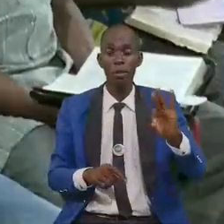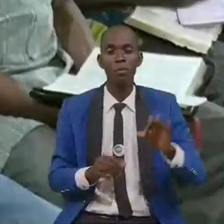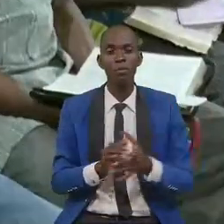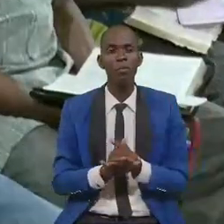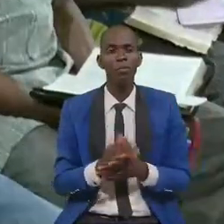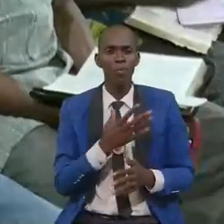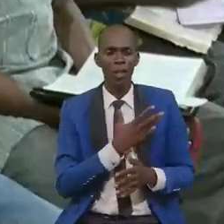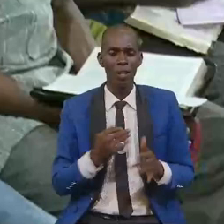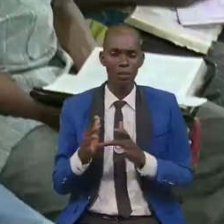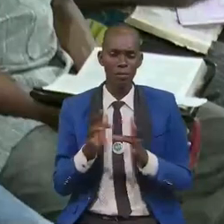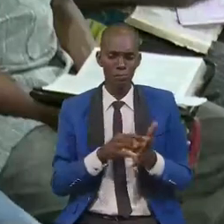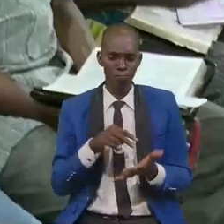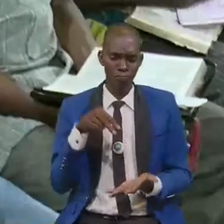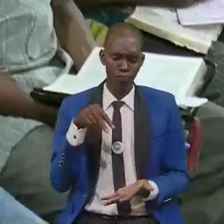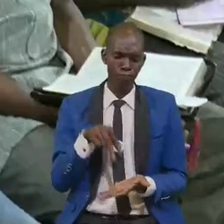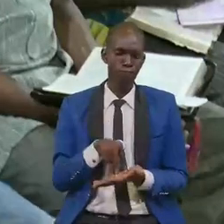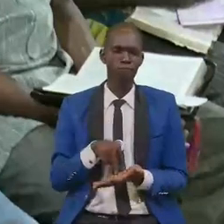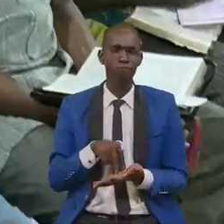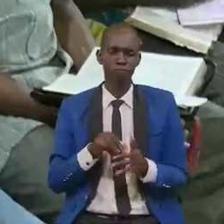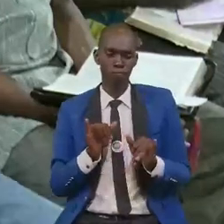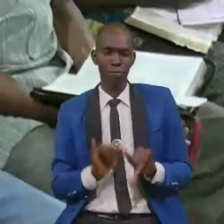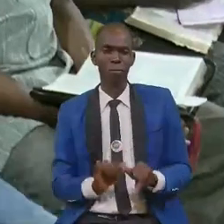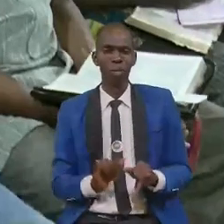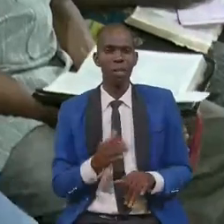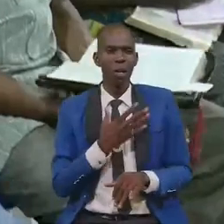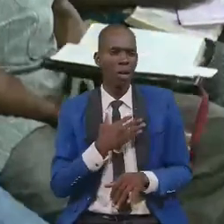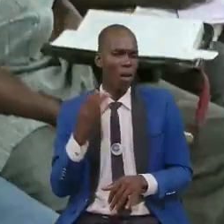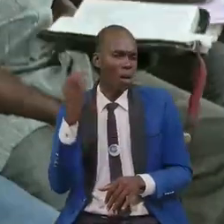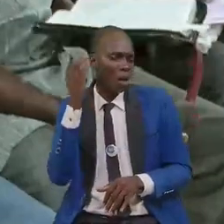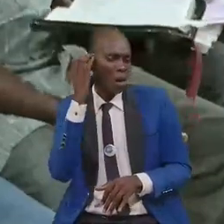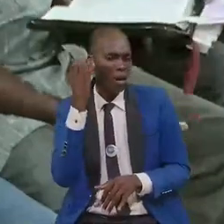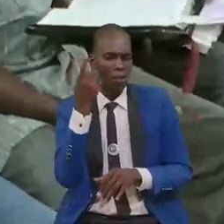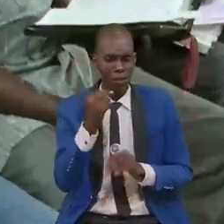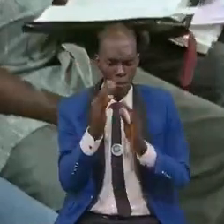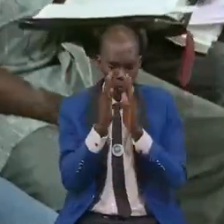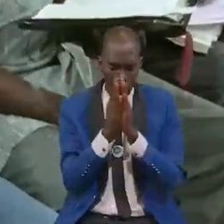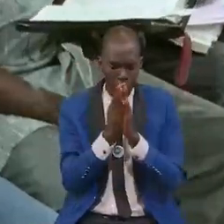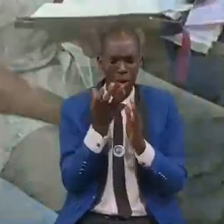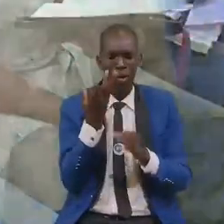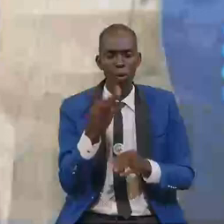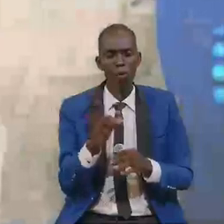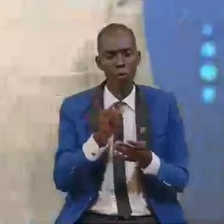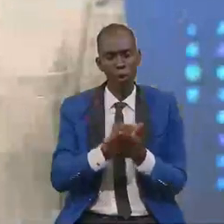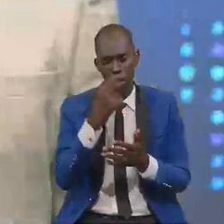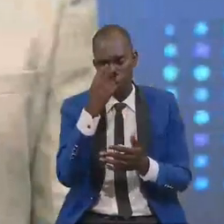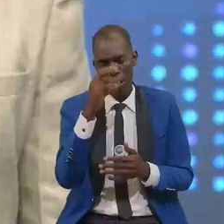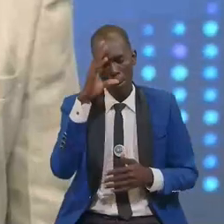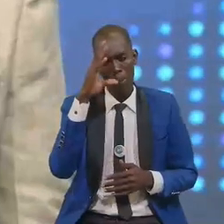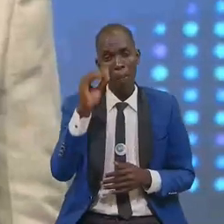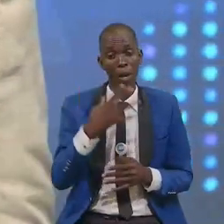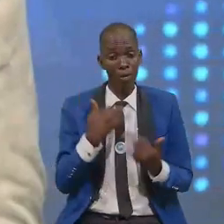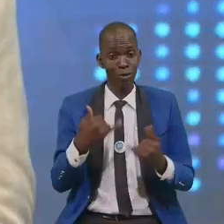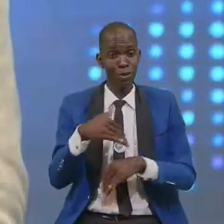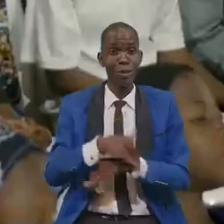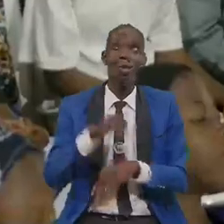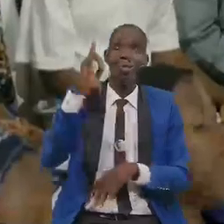Jésus s'arrêta il a écouté la prière de martinet et ce soir il va